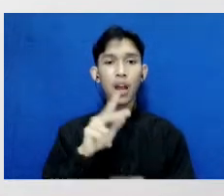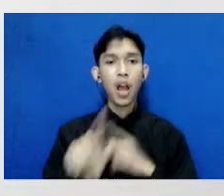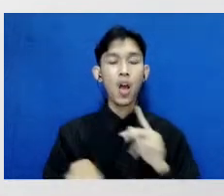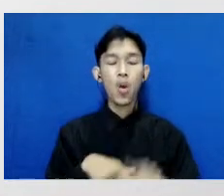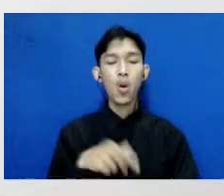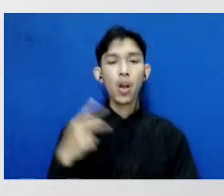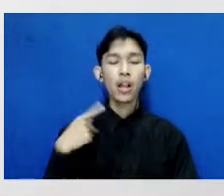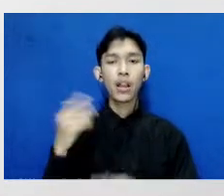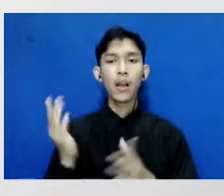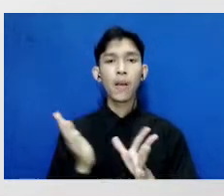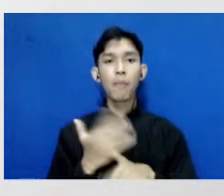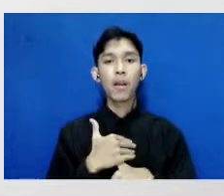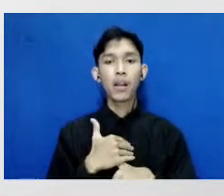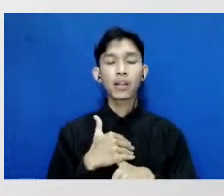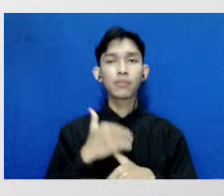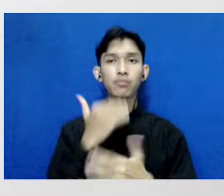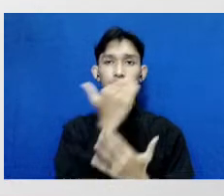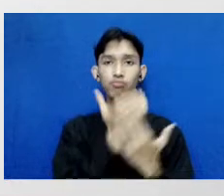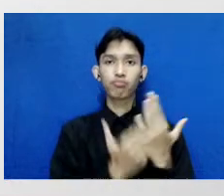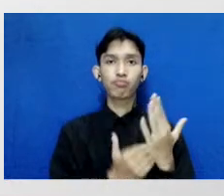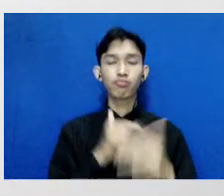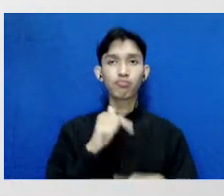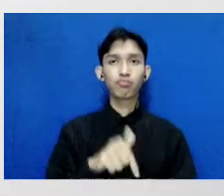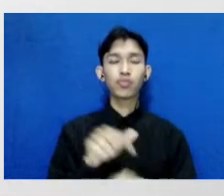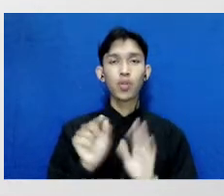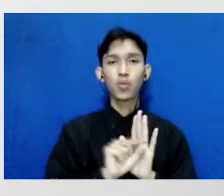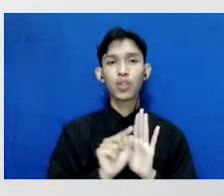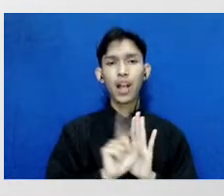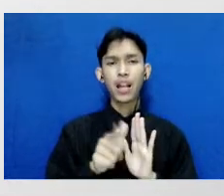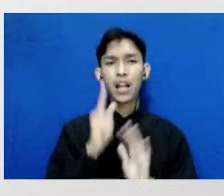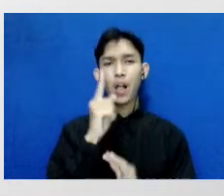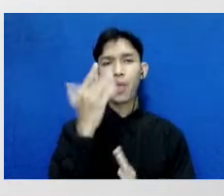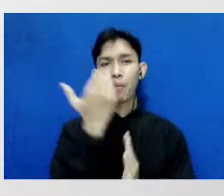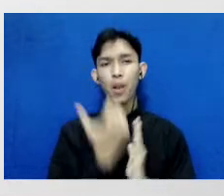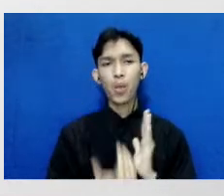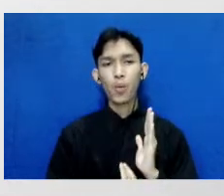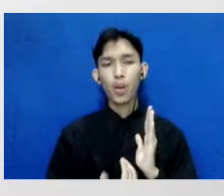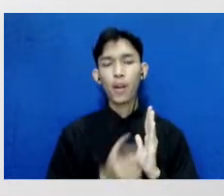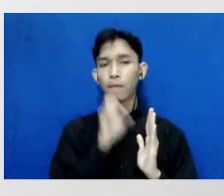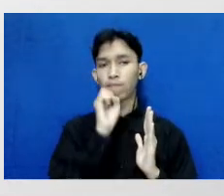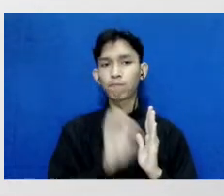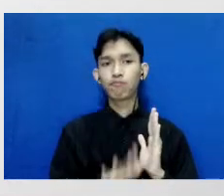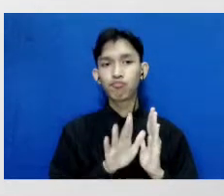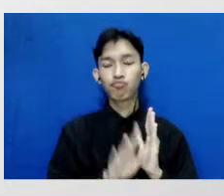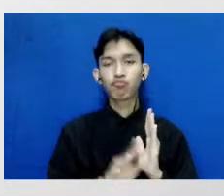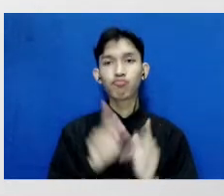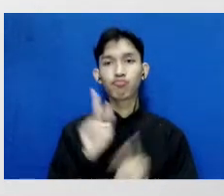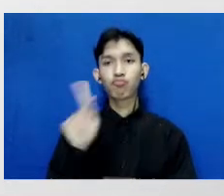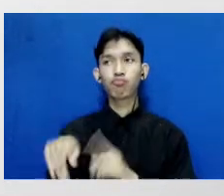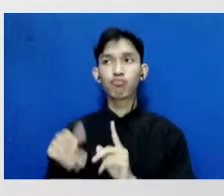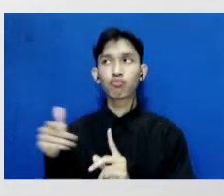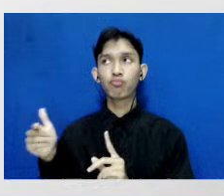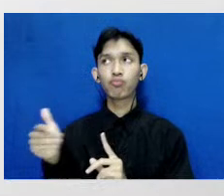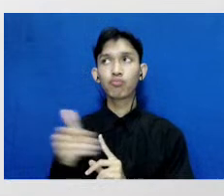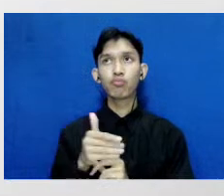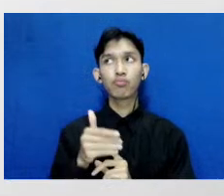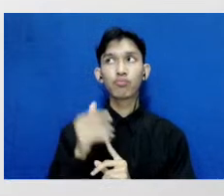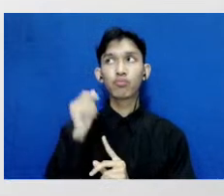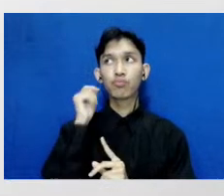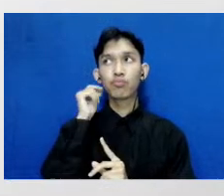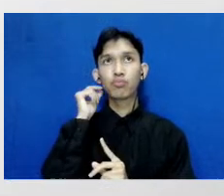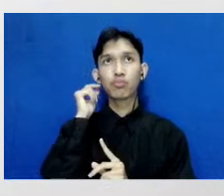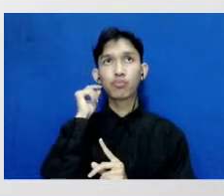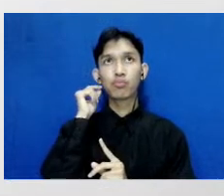ke dalam konstitusi kita, ada satu ketentuan yang mengatakan bahwa perlindungan, pemajuan,